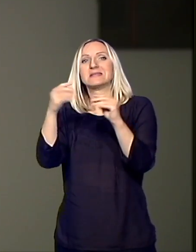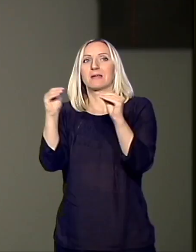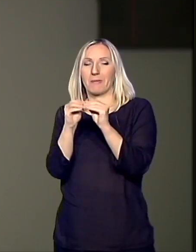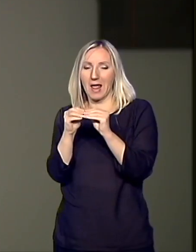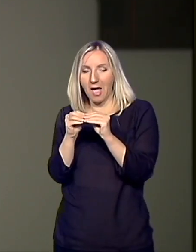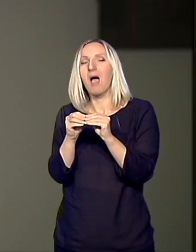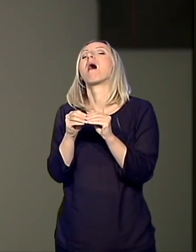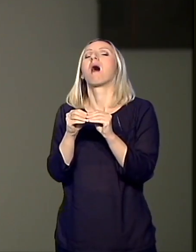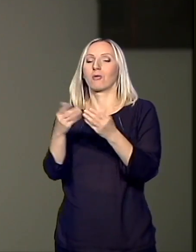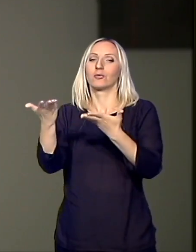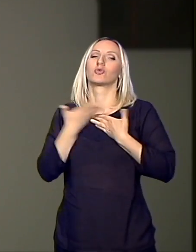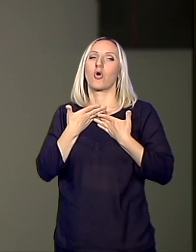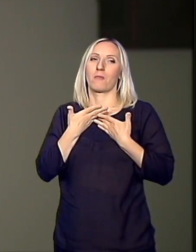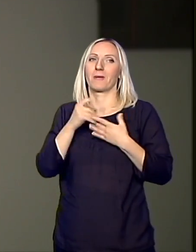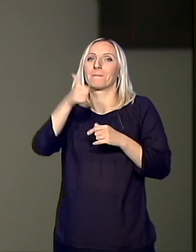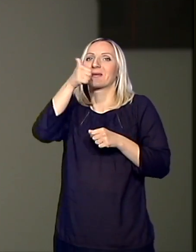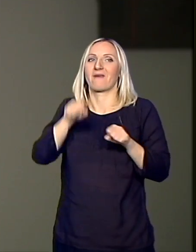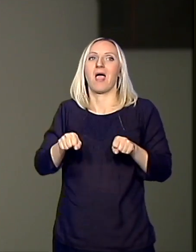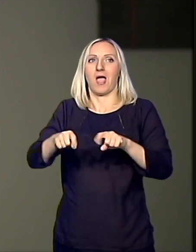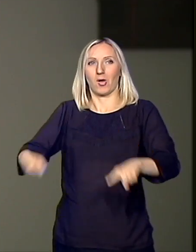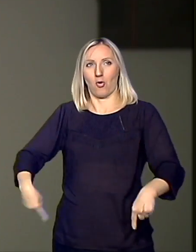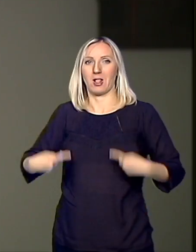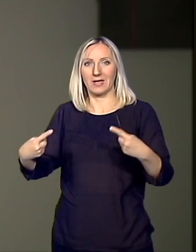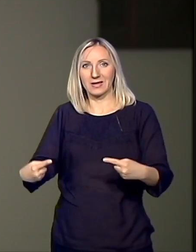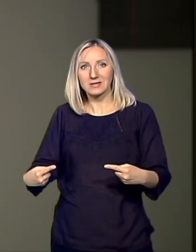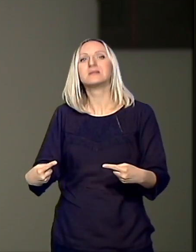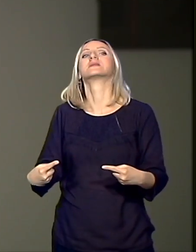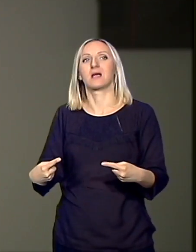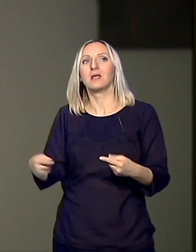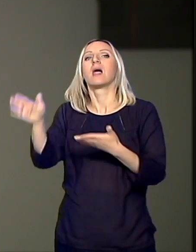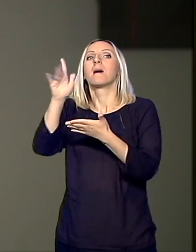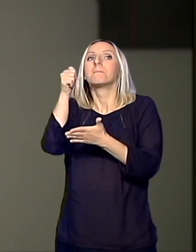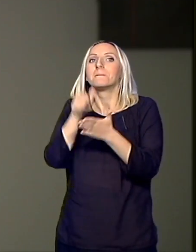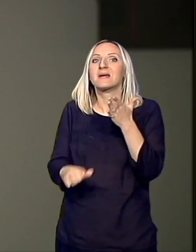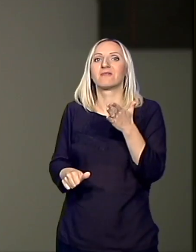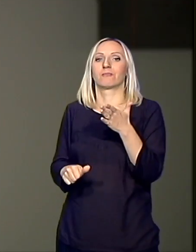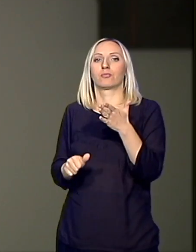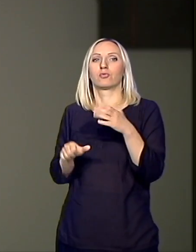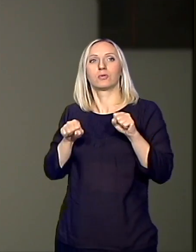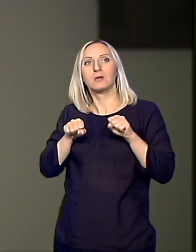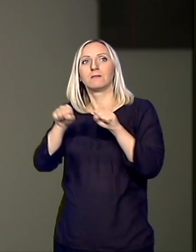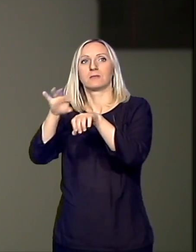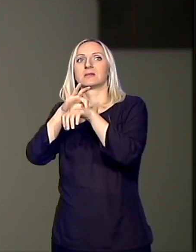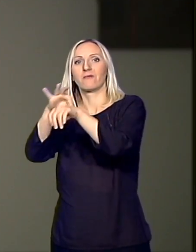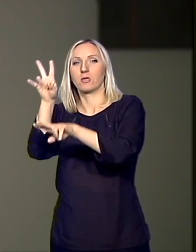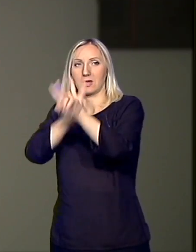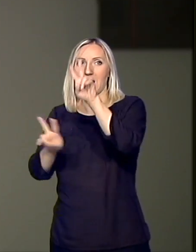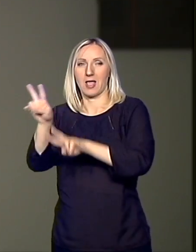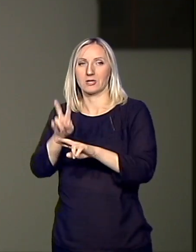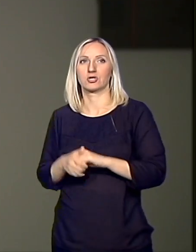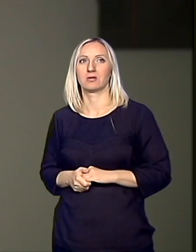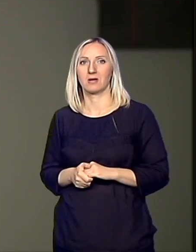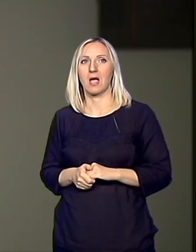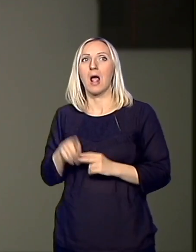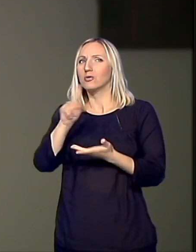doveden u situaciju da dobije svoja prva kolica i da zapravo prvi put bude odveden na nekakvo lečenje. Međutim,